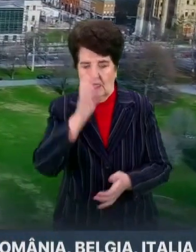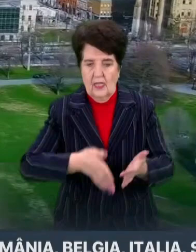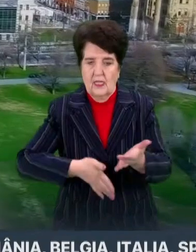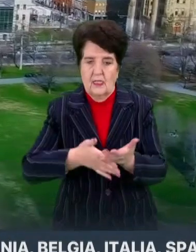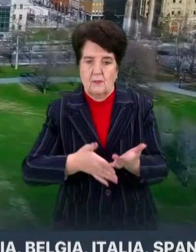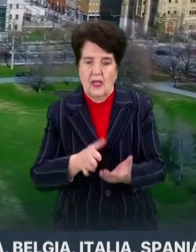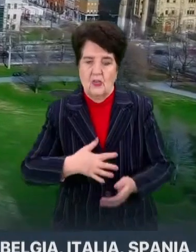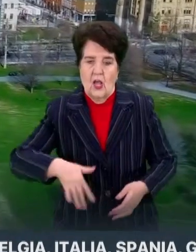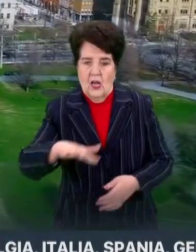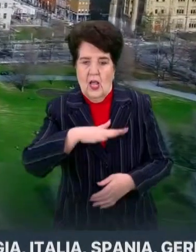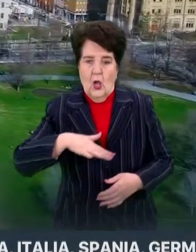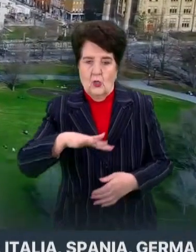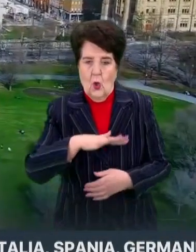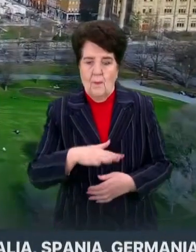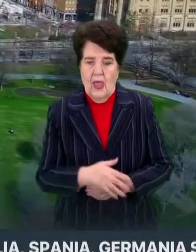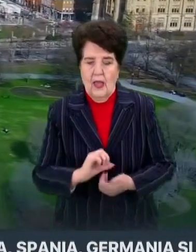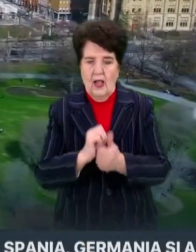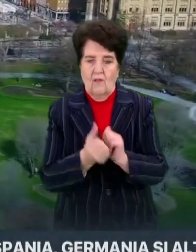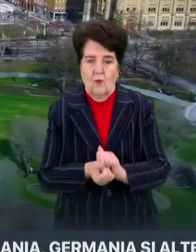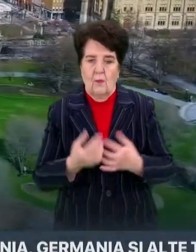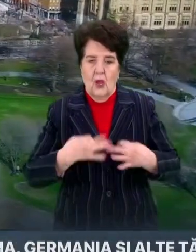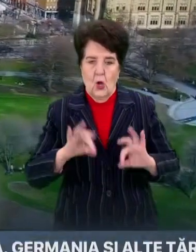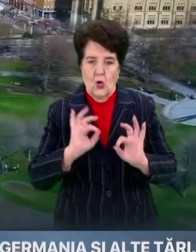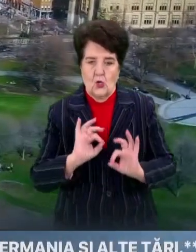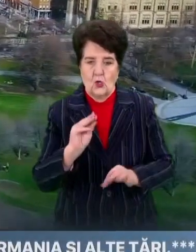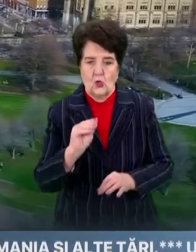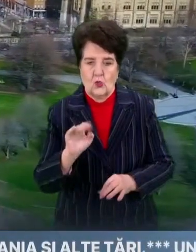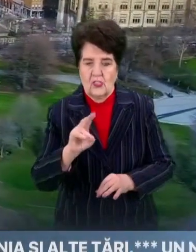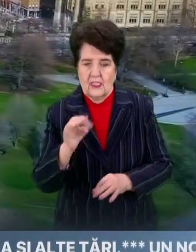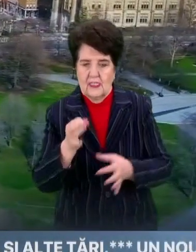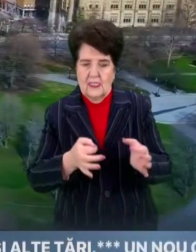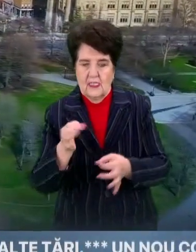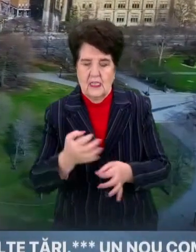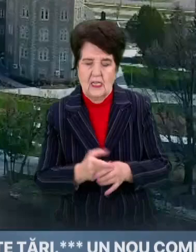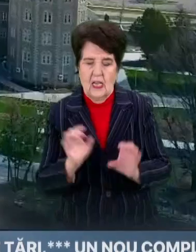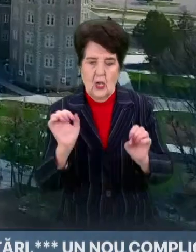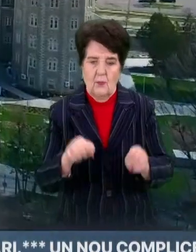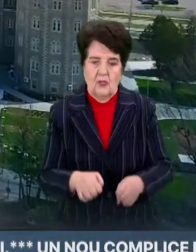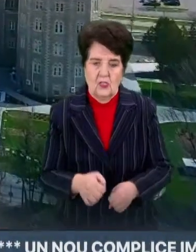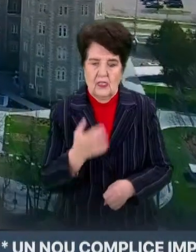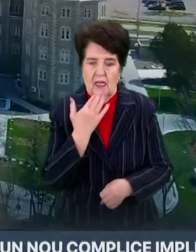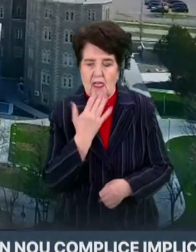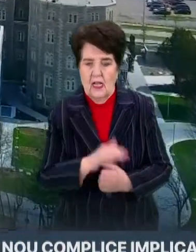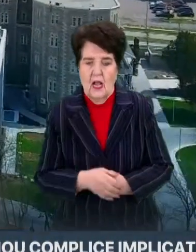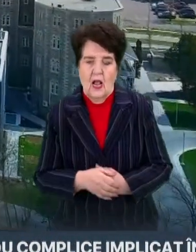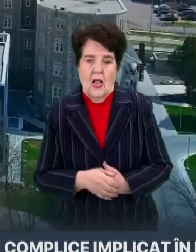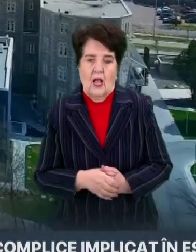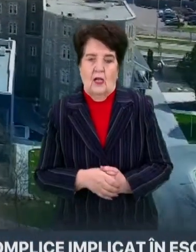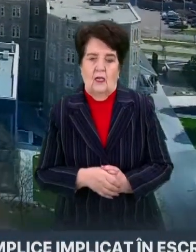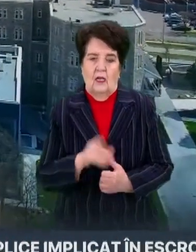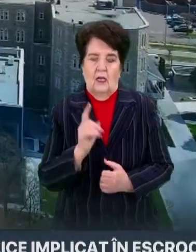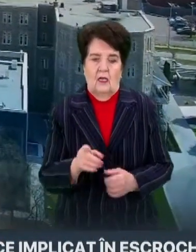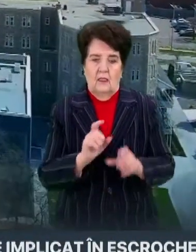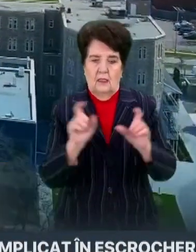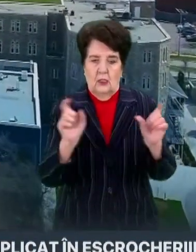în domeniul reformei justiției, fortificarea capacității instituționale a